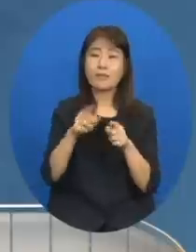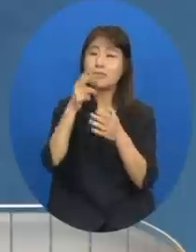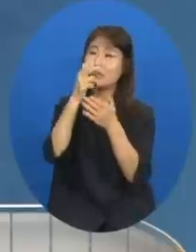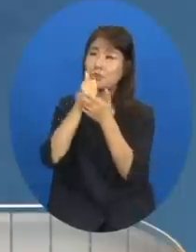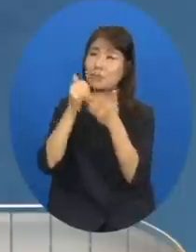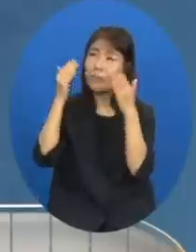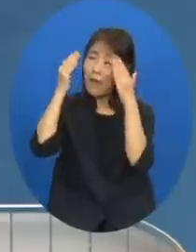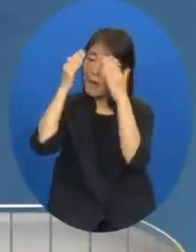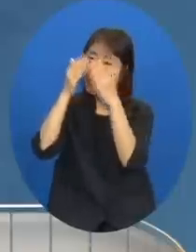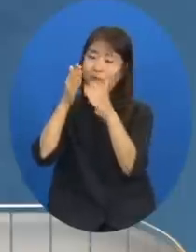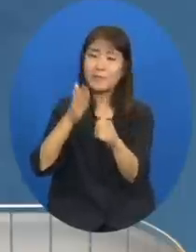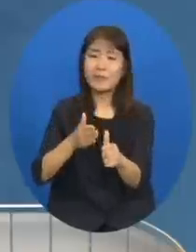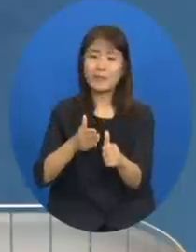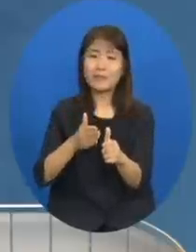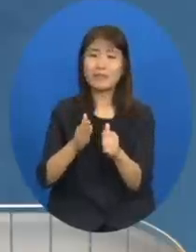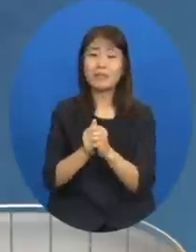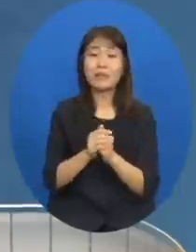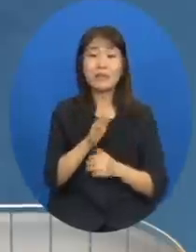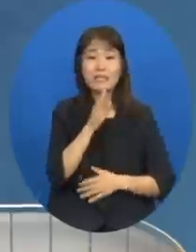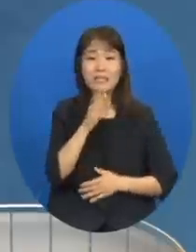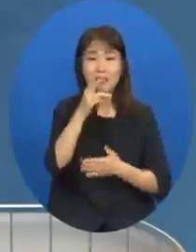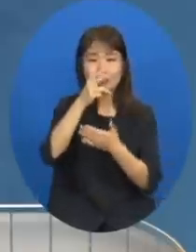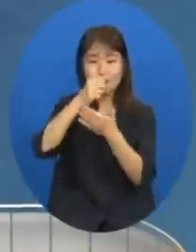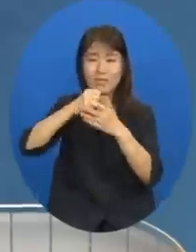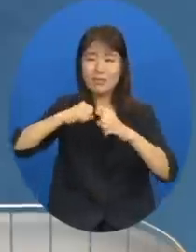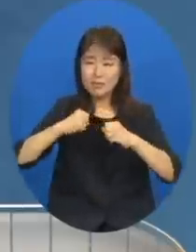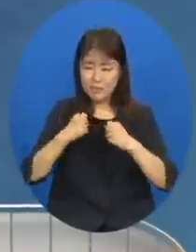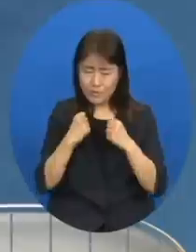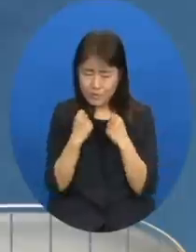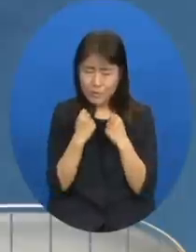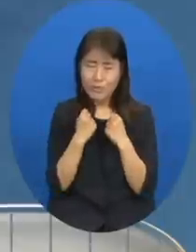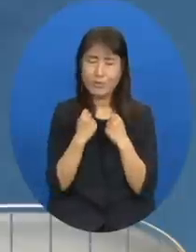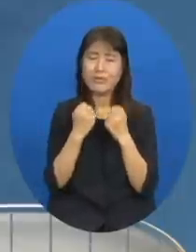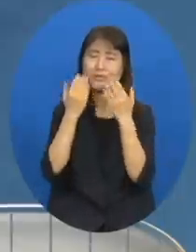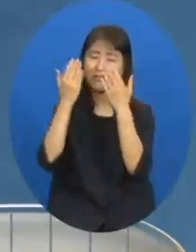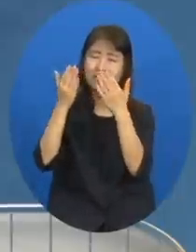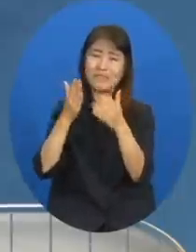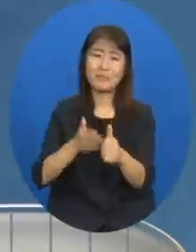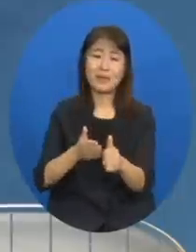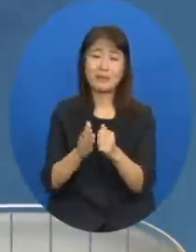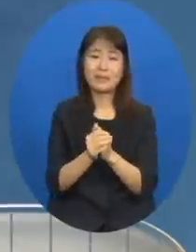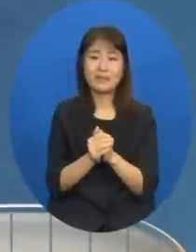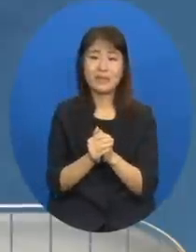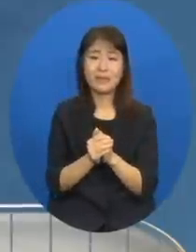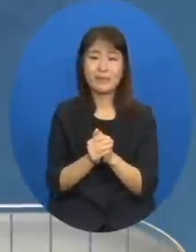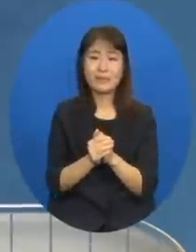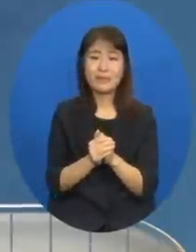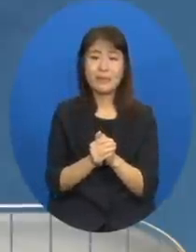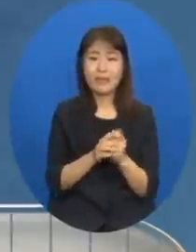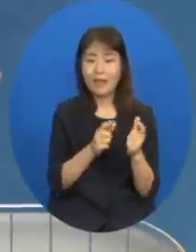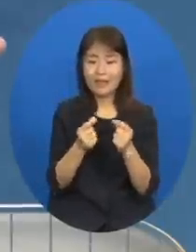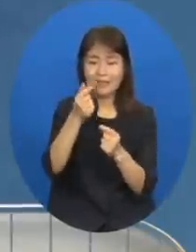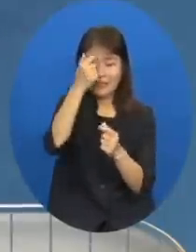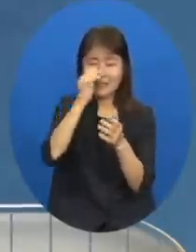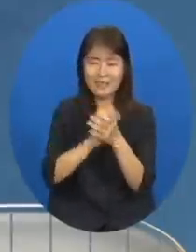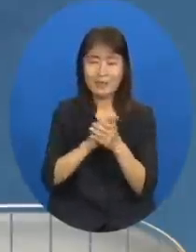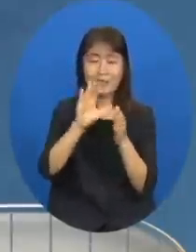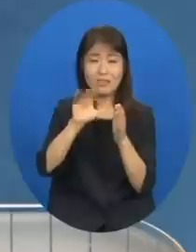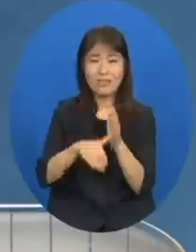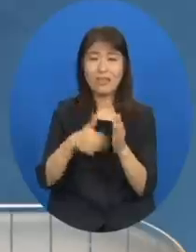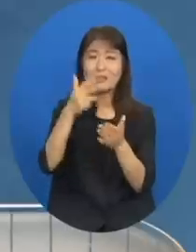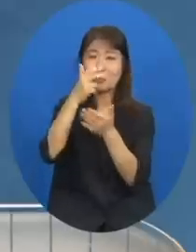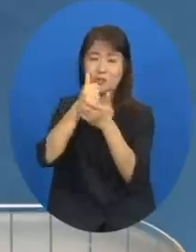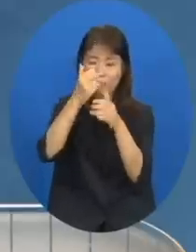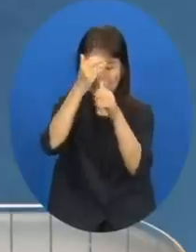그리고 정말 주님께 순종의 걸음만 디뎌보시기 바랍니다 이제 우리 같이 기도하실 때 주님만